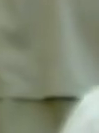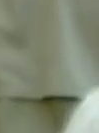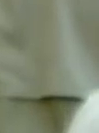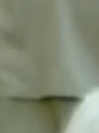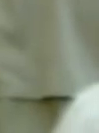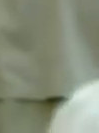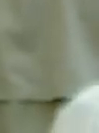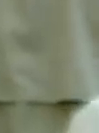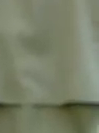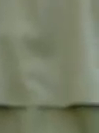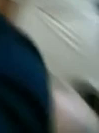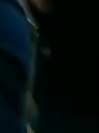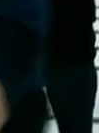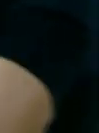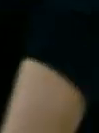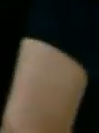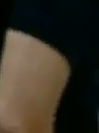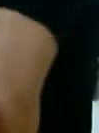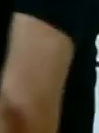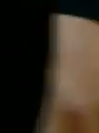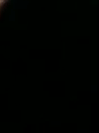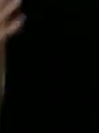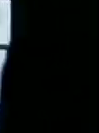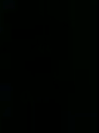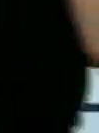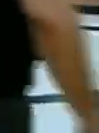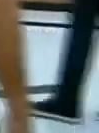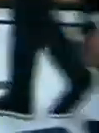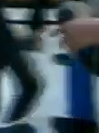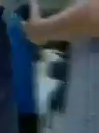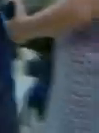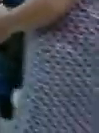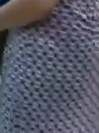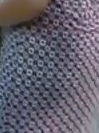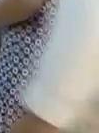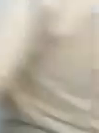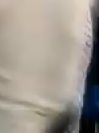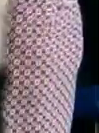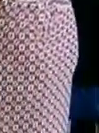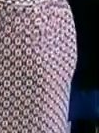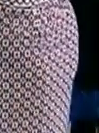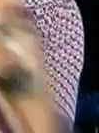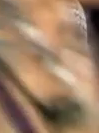ზვიადკუპრავას 9 თვით თავისუფლების აღკვეთა მიესაჯა თბილისის საქალაქო სასამართლოს გადაწყვეტილება.